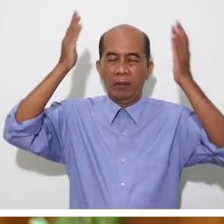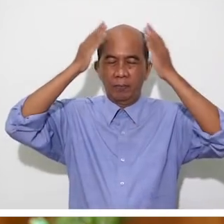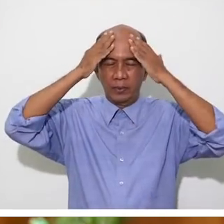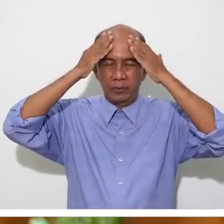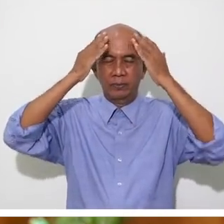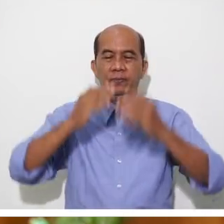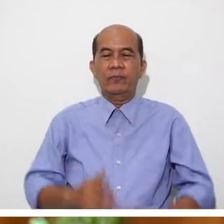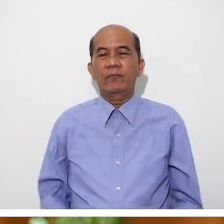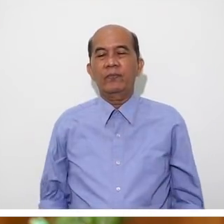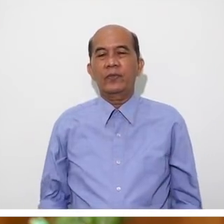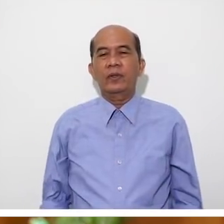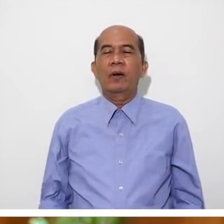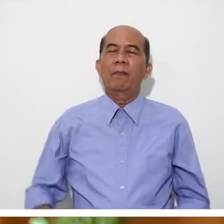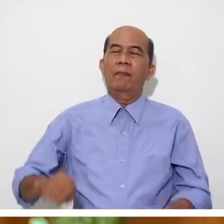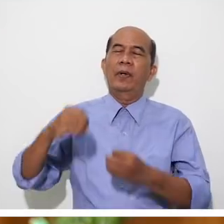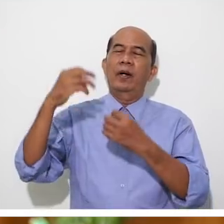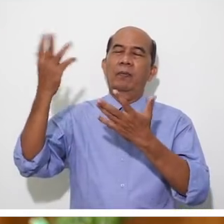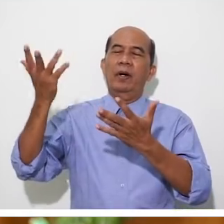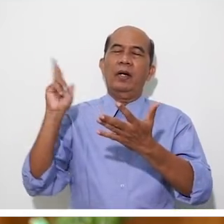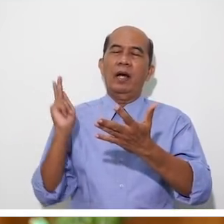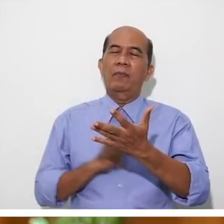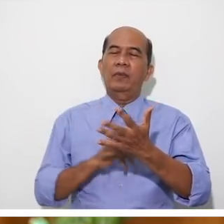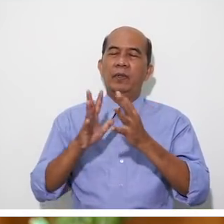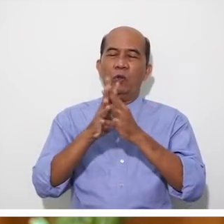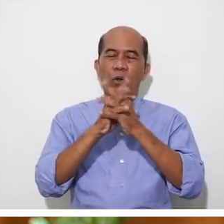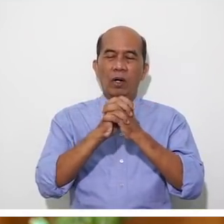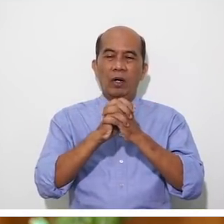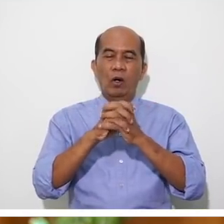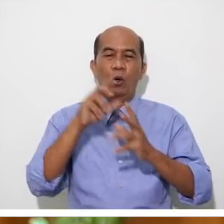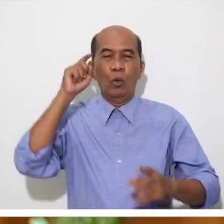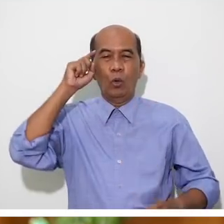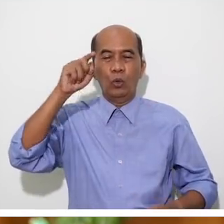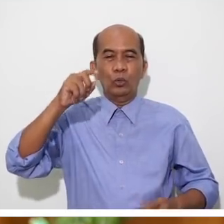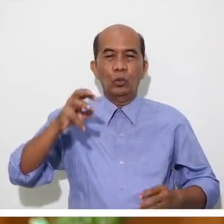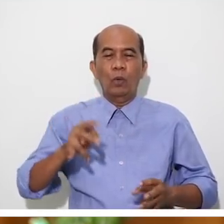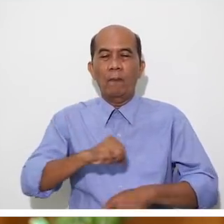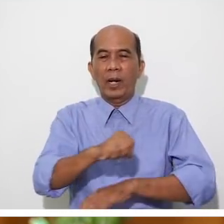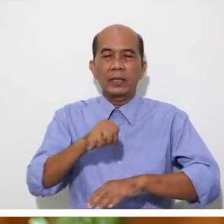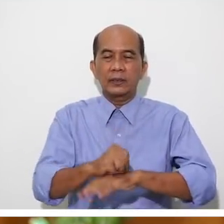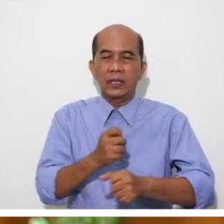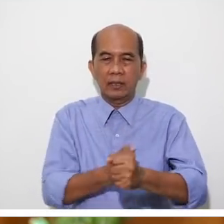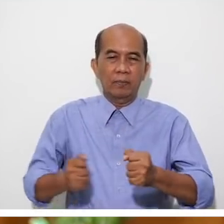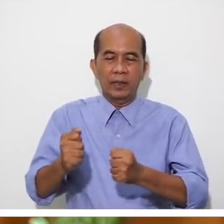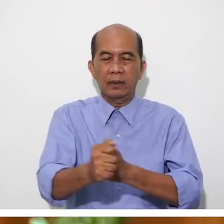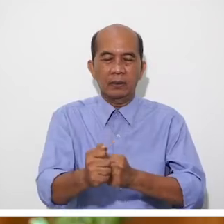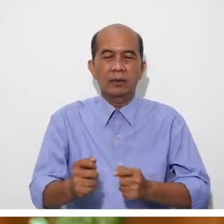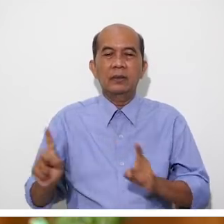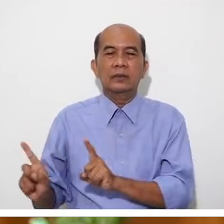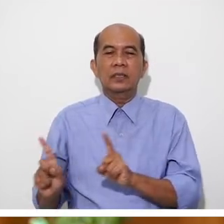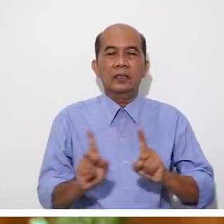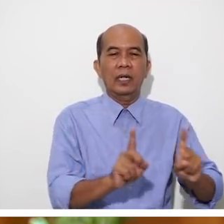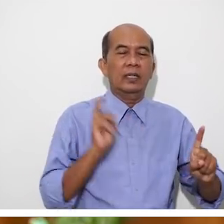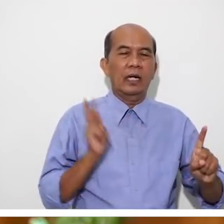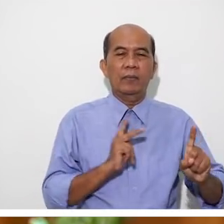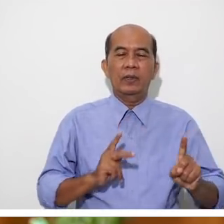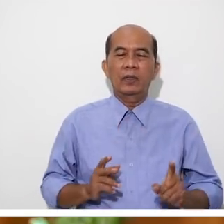itu. Bapa di sorga, kami juga berdoa untuk masa depan kami. Tuhan sertai kami,